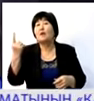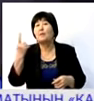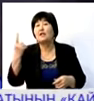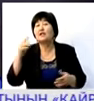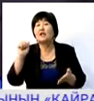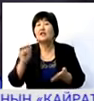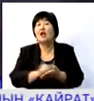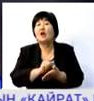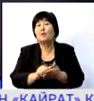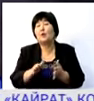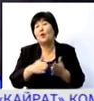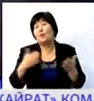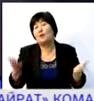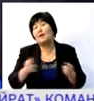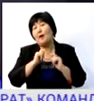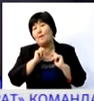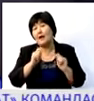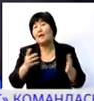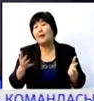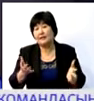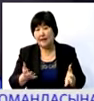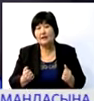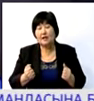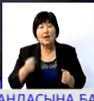дәрежелі дипломмен марапатталды.